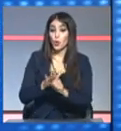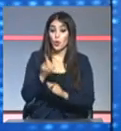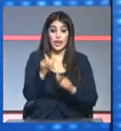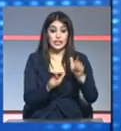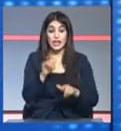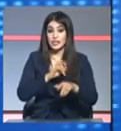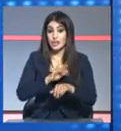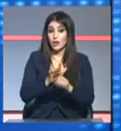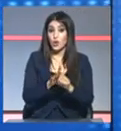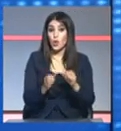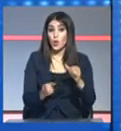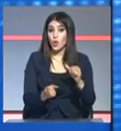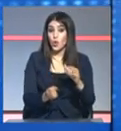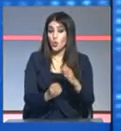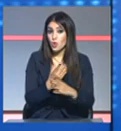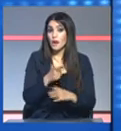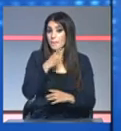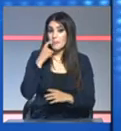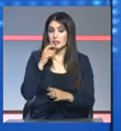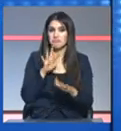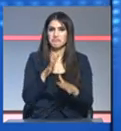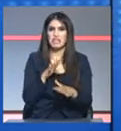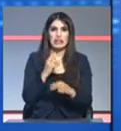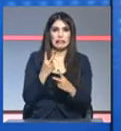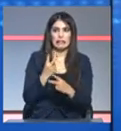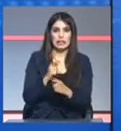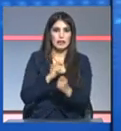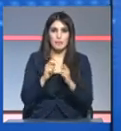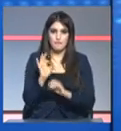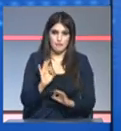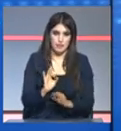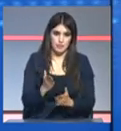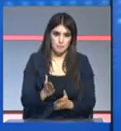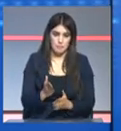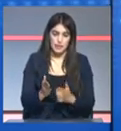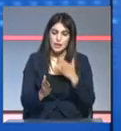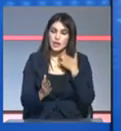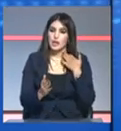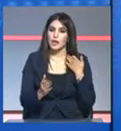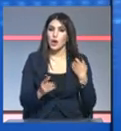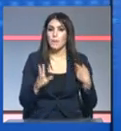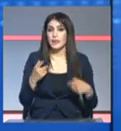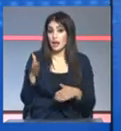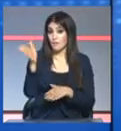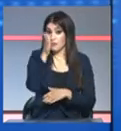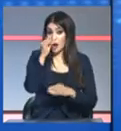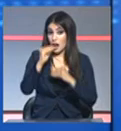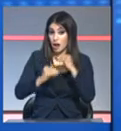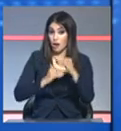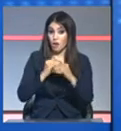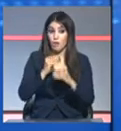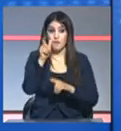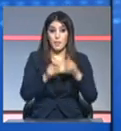اللي هو ما اصيبوا تغيير في الاعمار يعني في في في البلده الاخرى